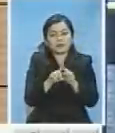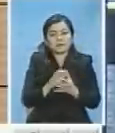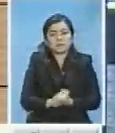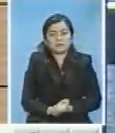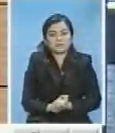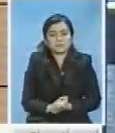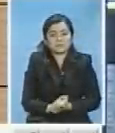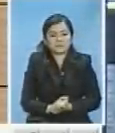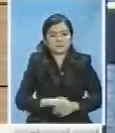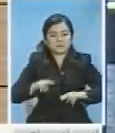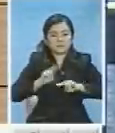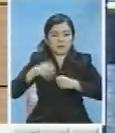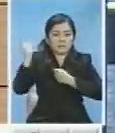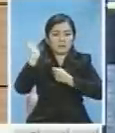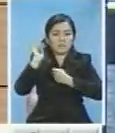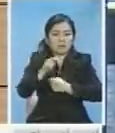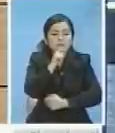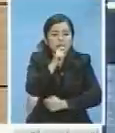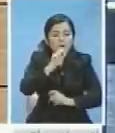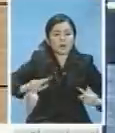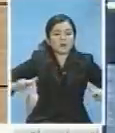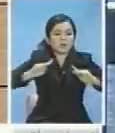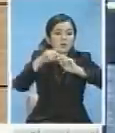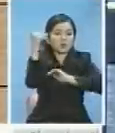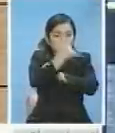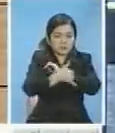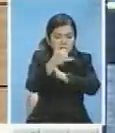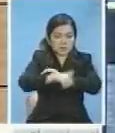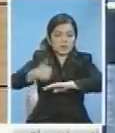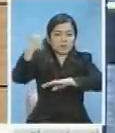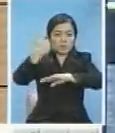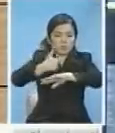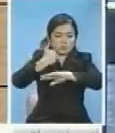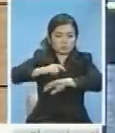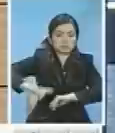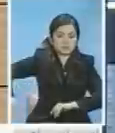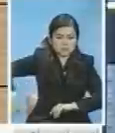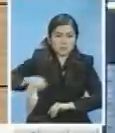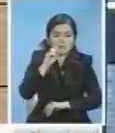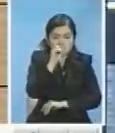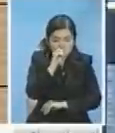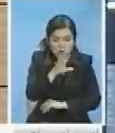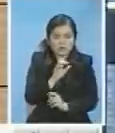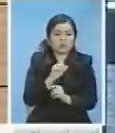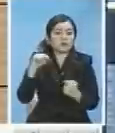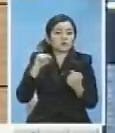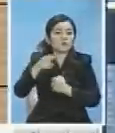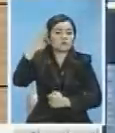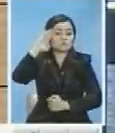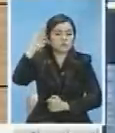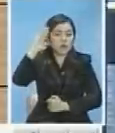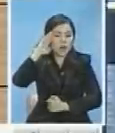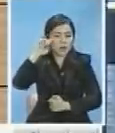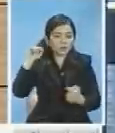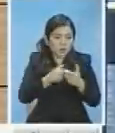การของกระทรวงการต่างประเทศโดยรัฐมนตรีว่าการท่านนี้บอกว่าทหารกัมพูชาใช้อาวุธปื